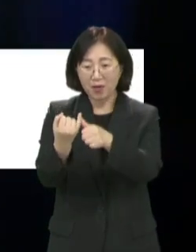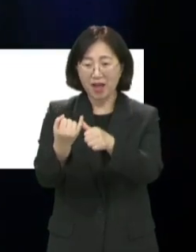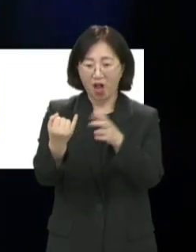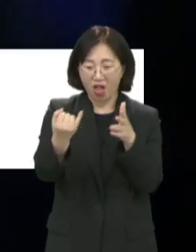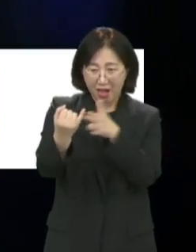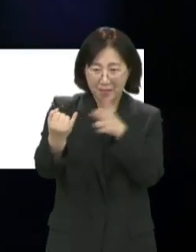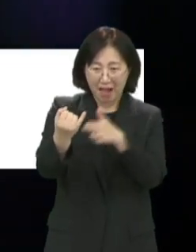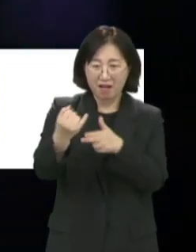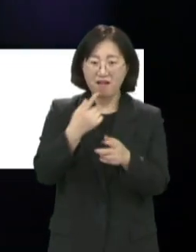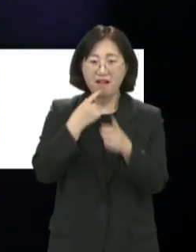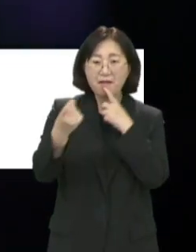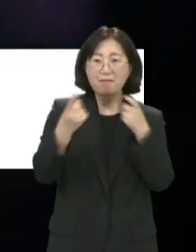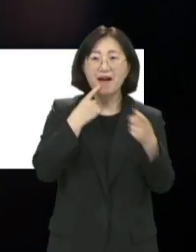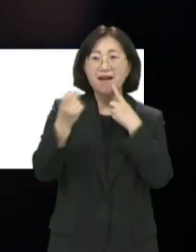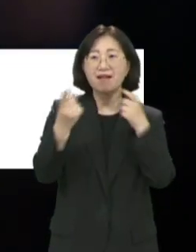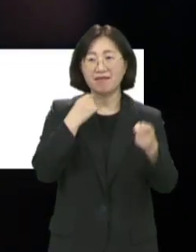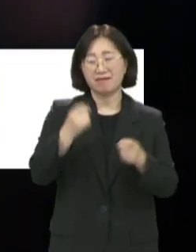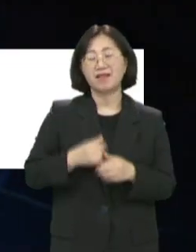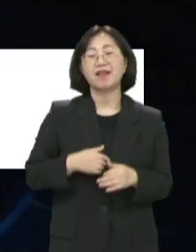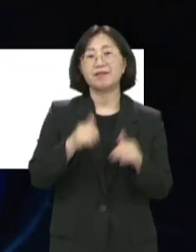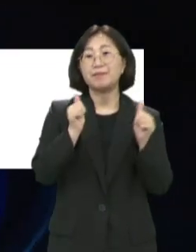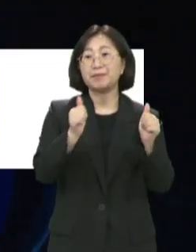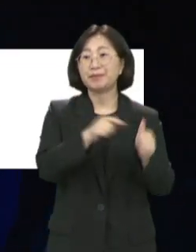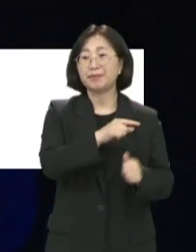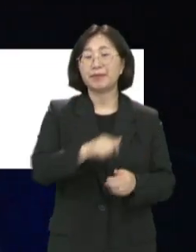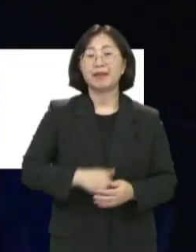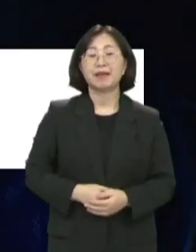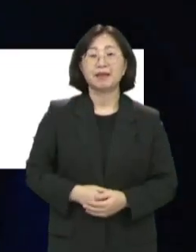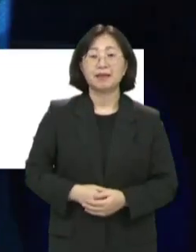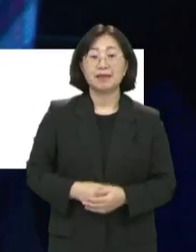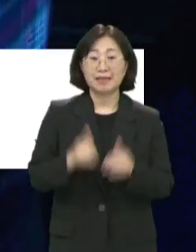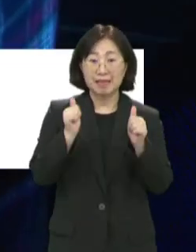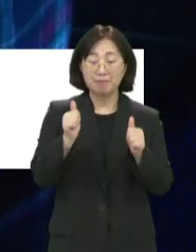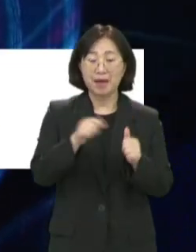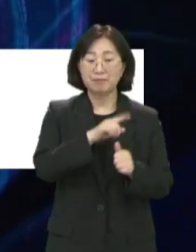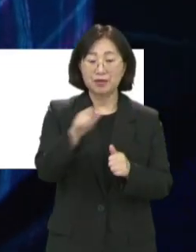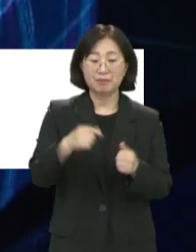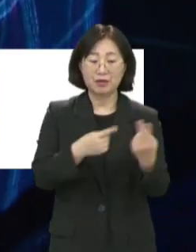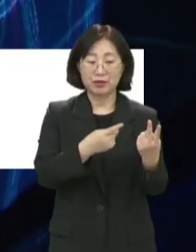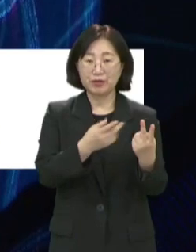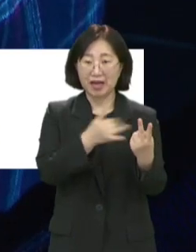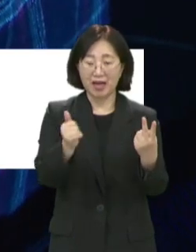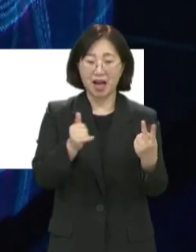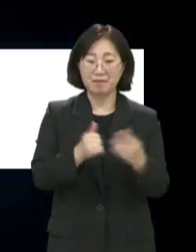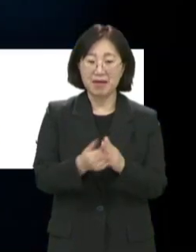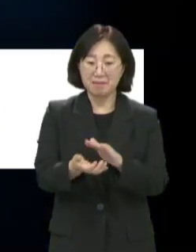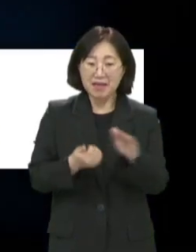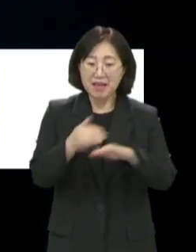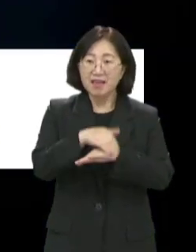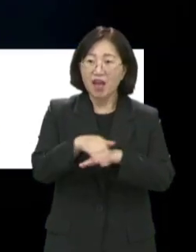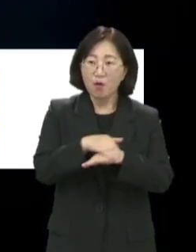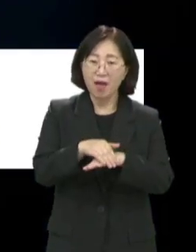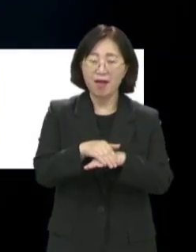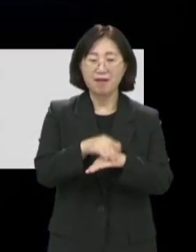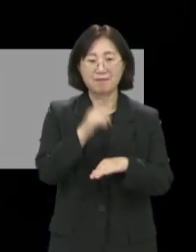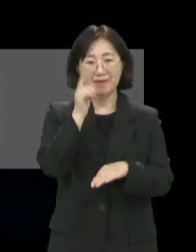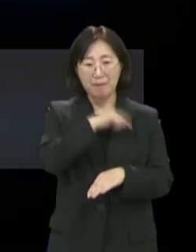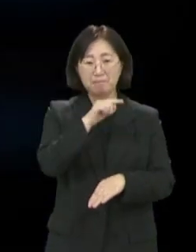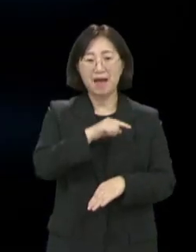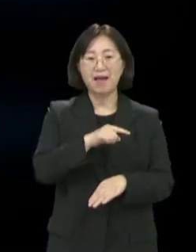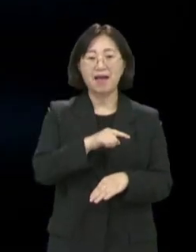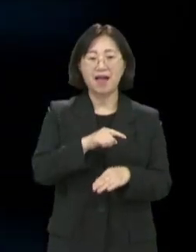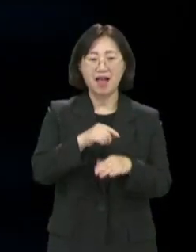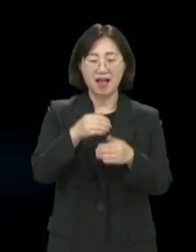협박까지 일삼은 혐의로 재판에 넘겨졌습니다 재판부는 피고인들이 범행을 미리 계획했다면 소년을